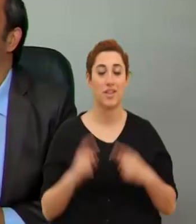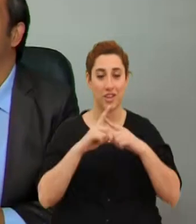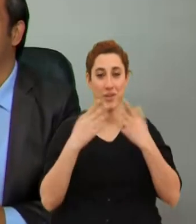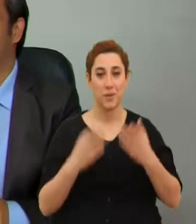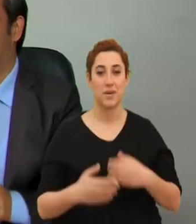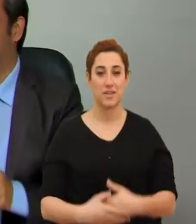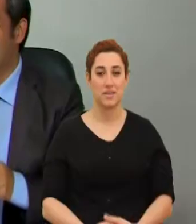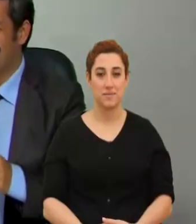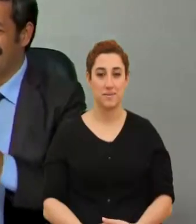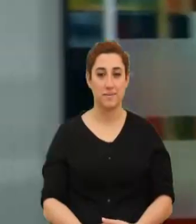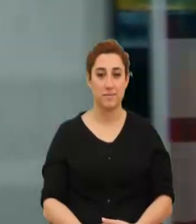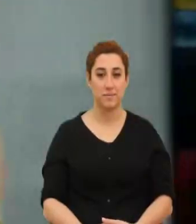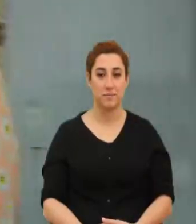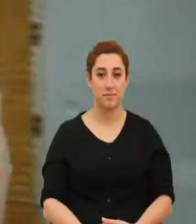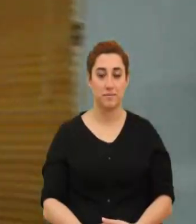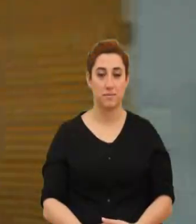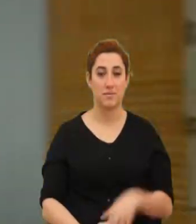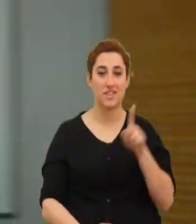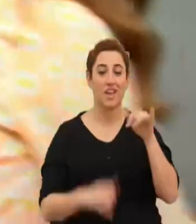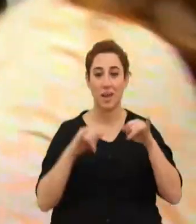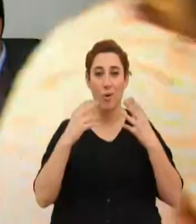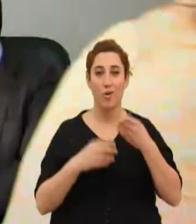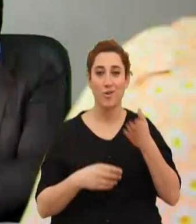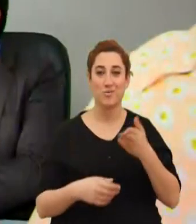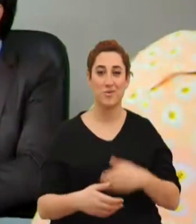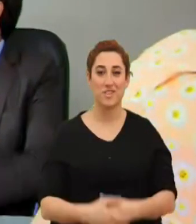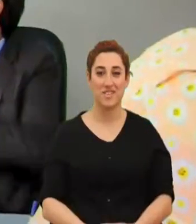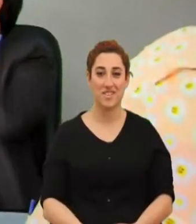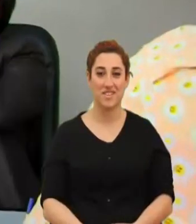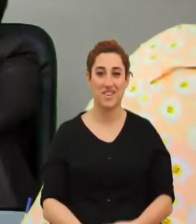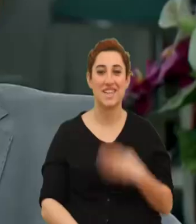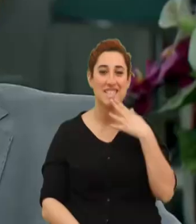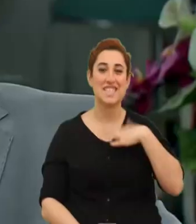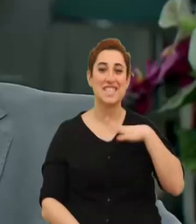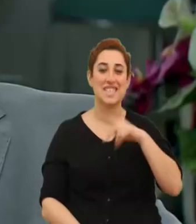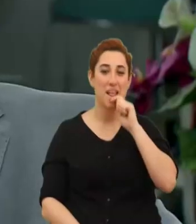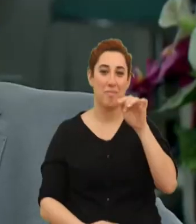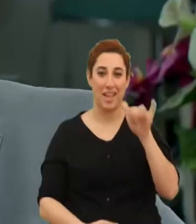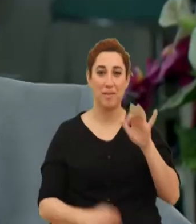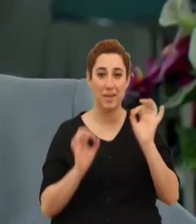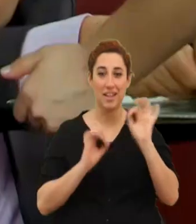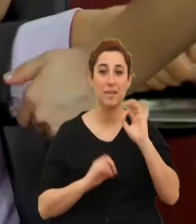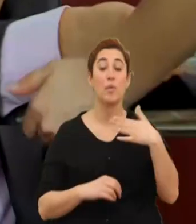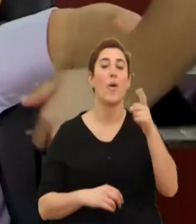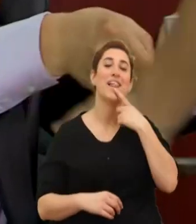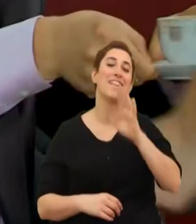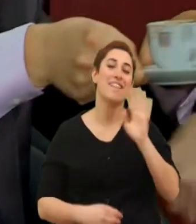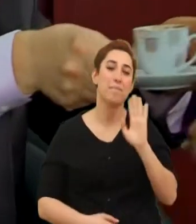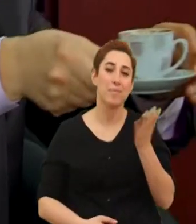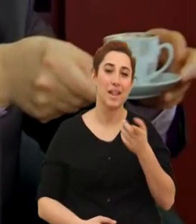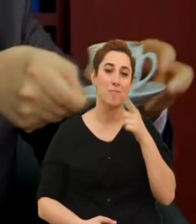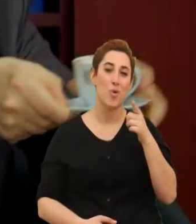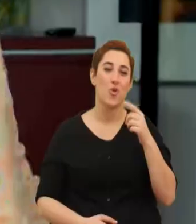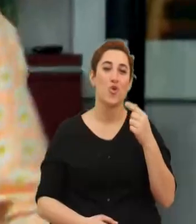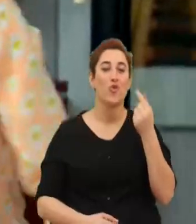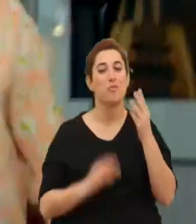Teşekkür ederim. Şey gibi oldu bu da ya. Kız isteme gibi değil mi? Yavaş öyle demeyelim de hani